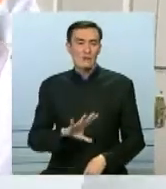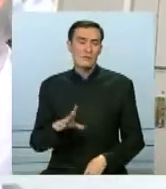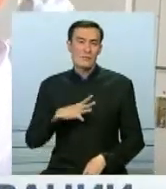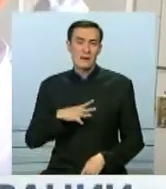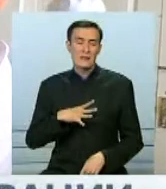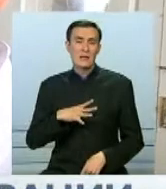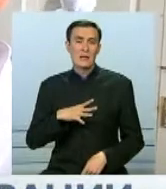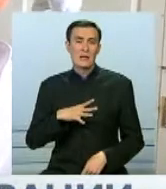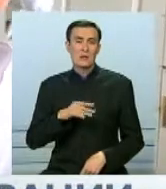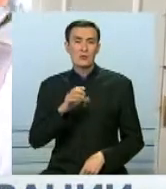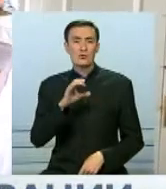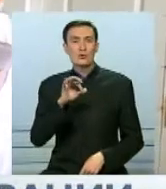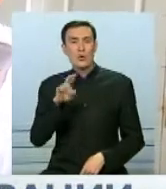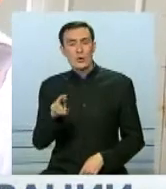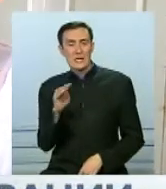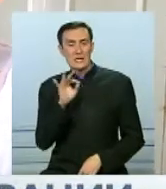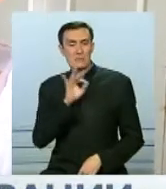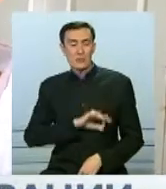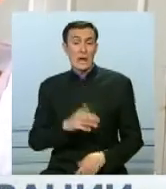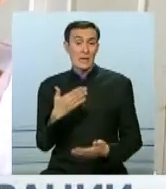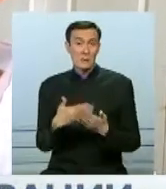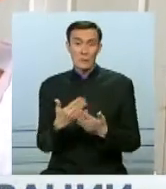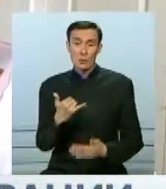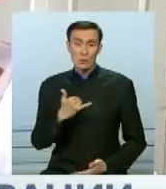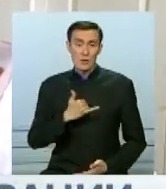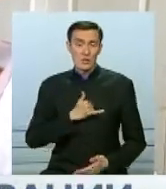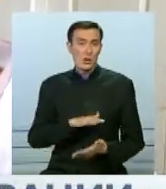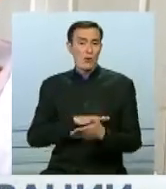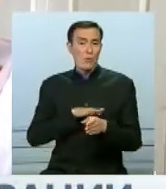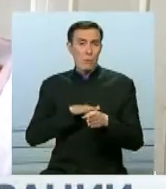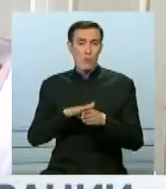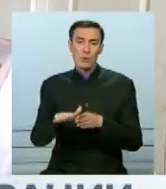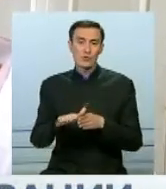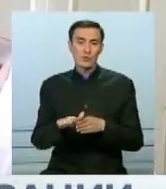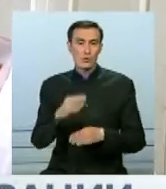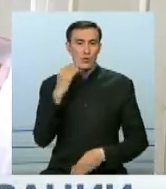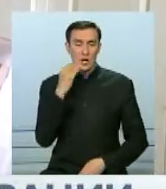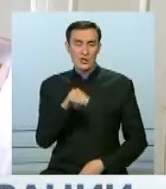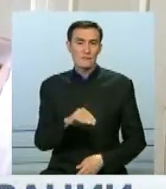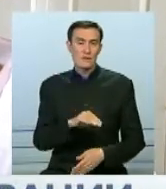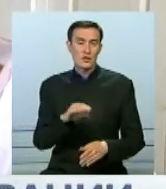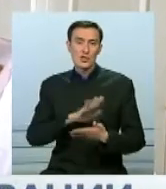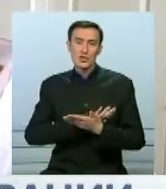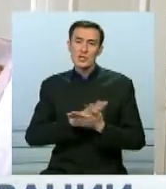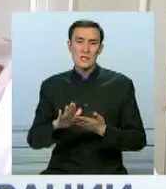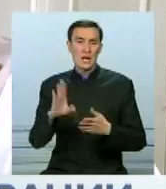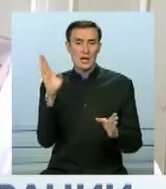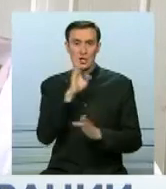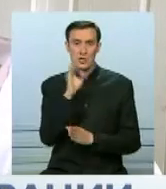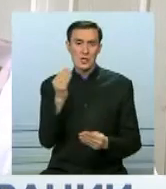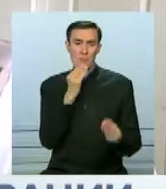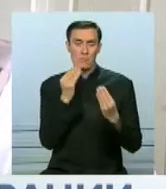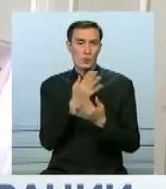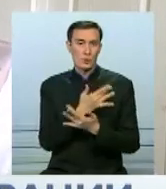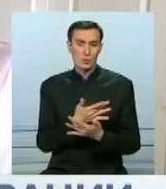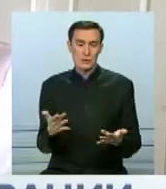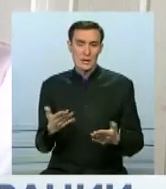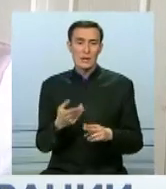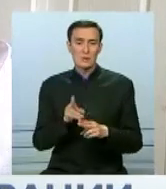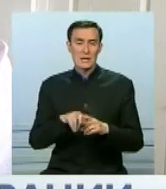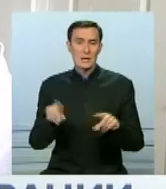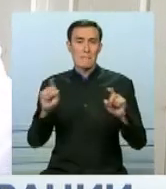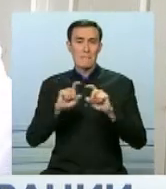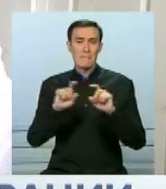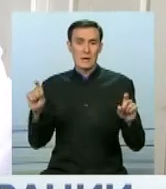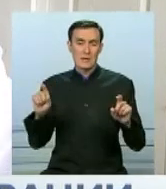ингредиенты. Ну, если взять наш товар, у нас полностью качественно, экологически мы стараемся сделать это как бренд. Вот,